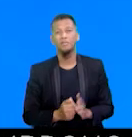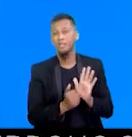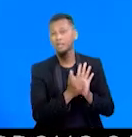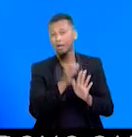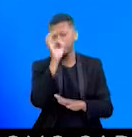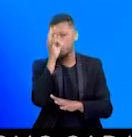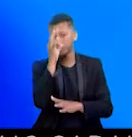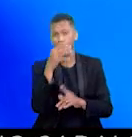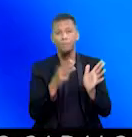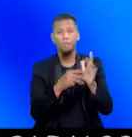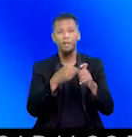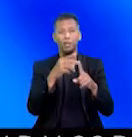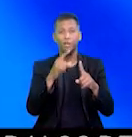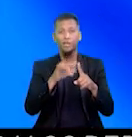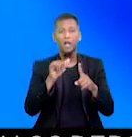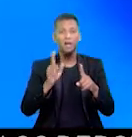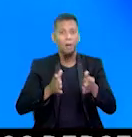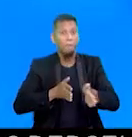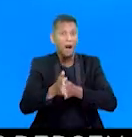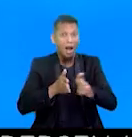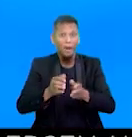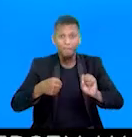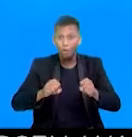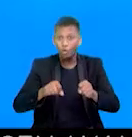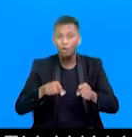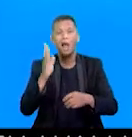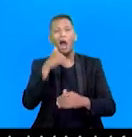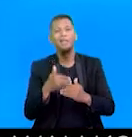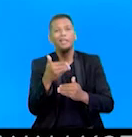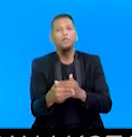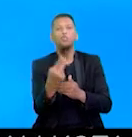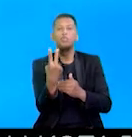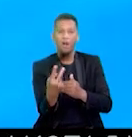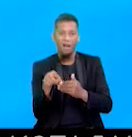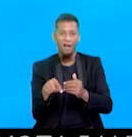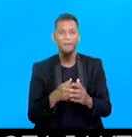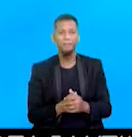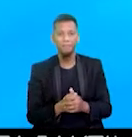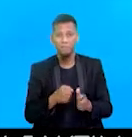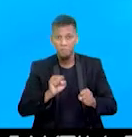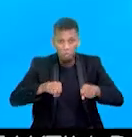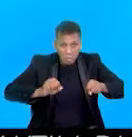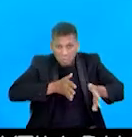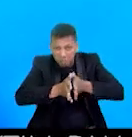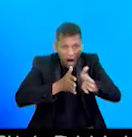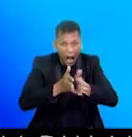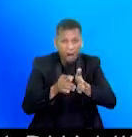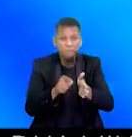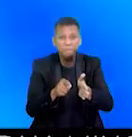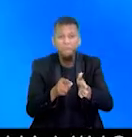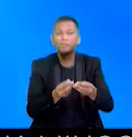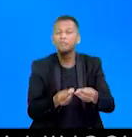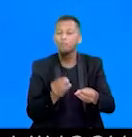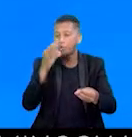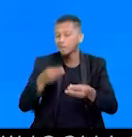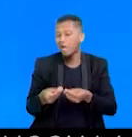Pemirsa, balap motor jalanan atau street race yang digelar Polda Metro Jaya sudah memasuki hari kedua. Ajang balap ini digelar